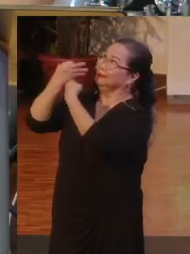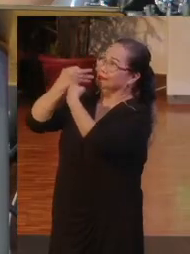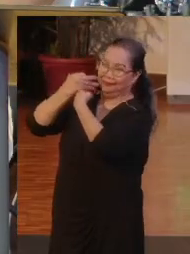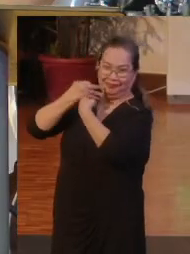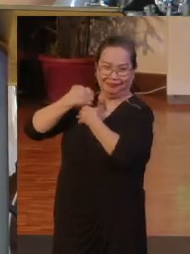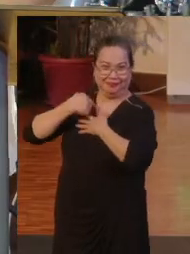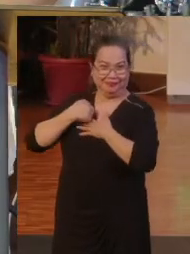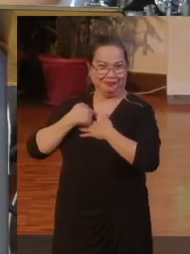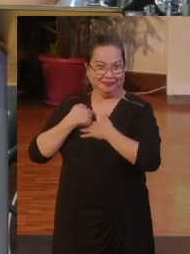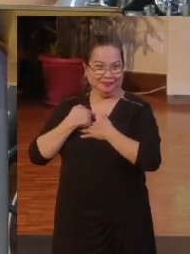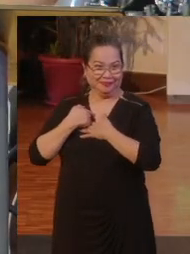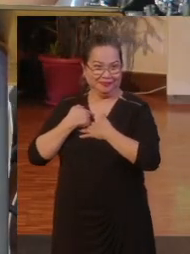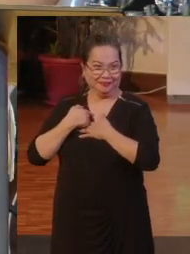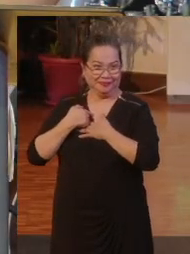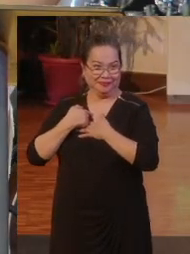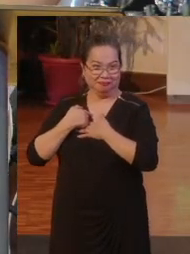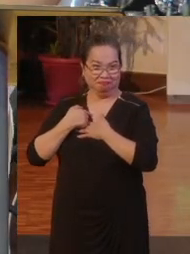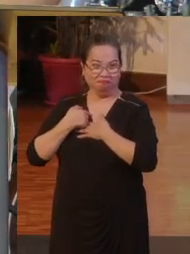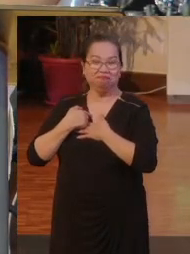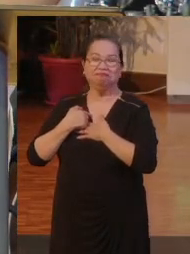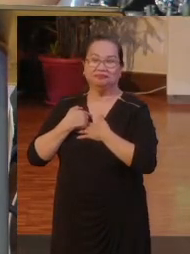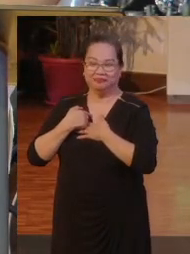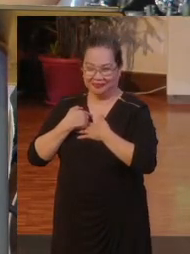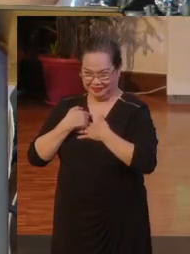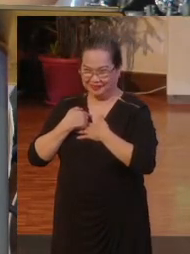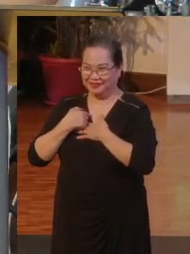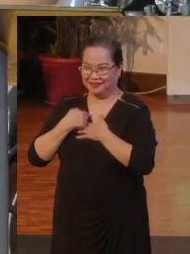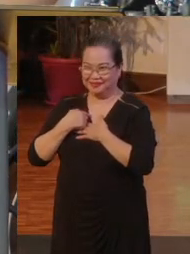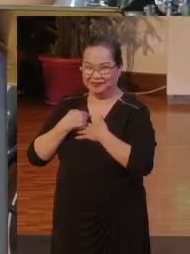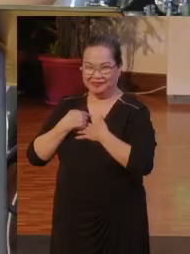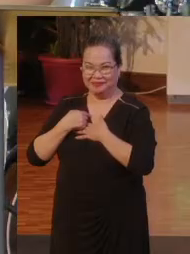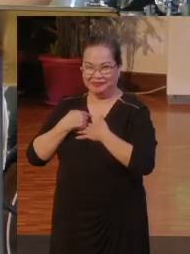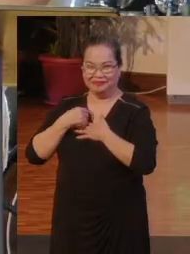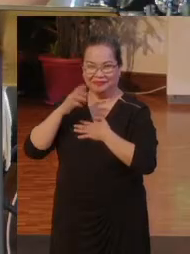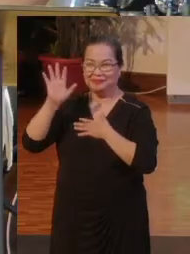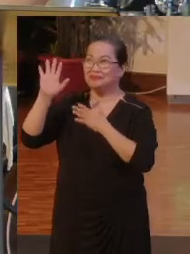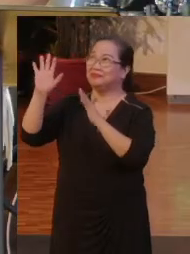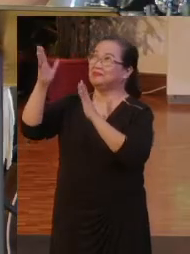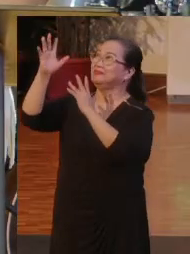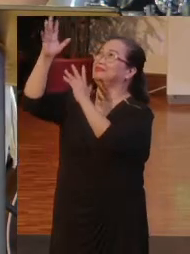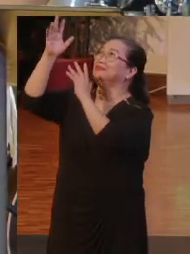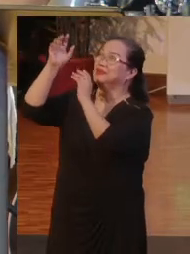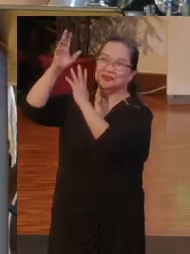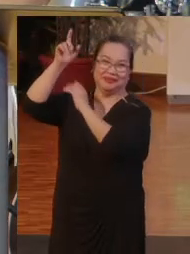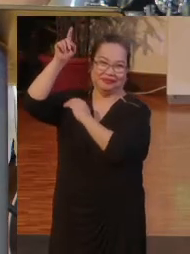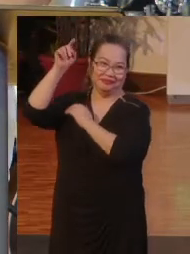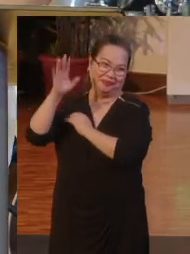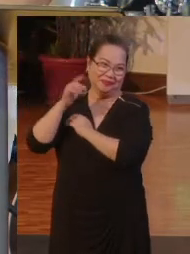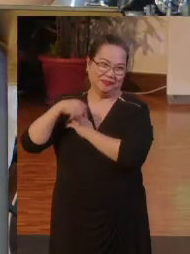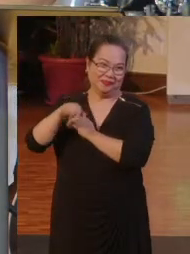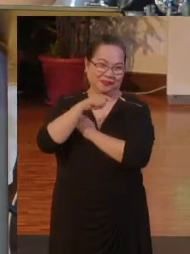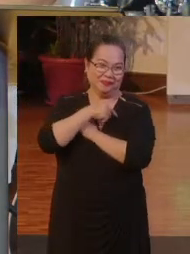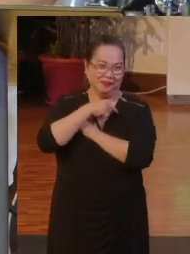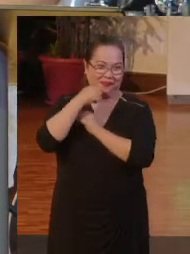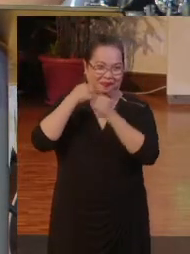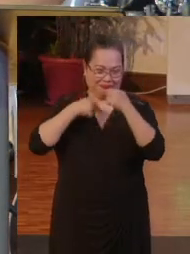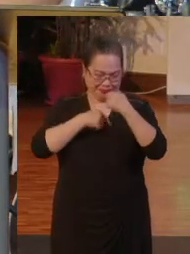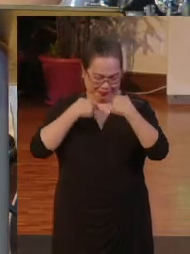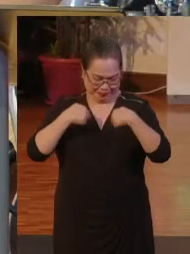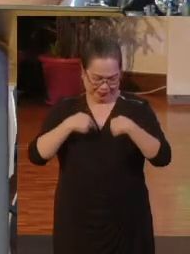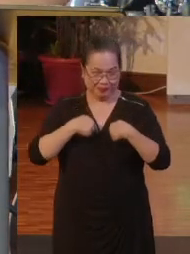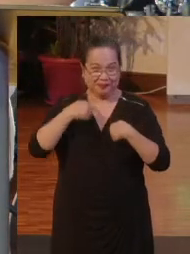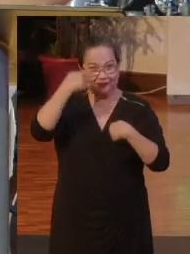Diyos sa atin. Ating purihin siya sa ating puso